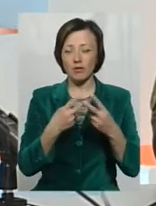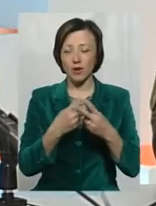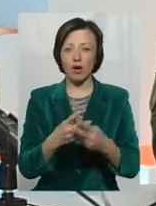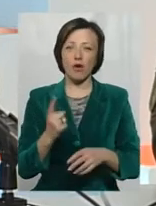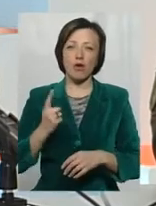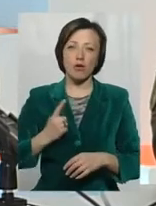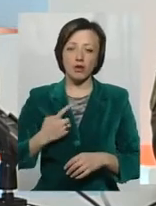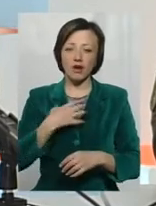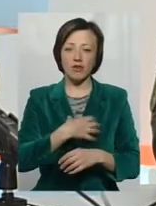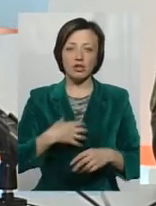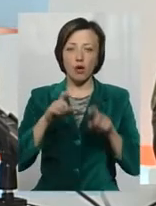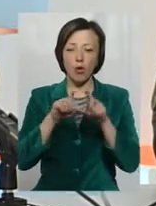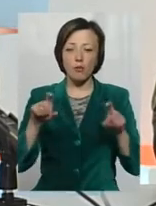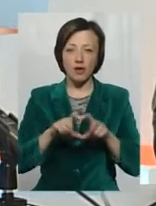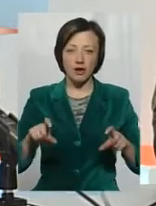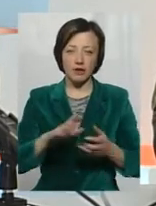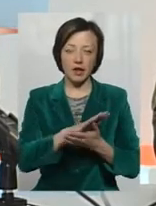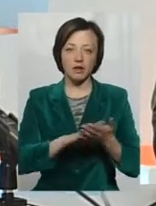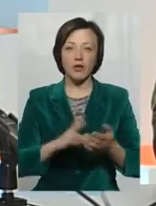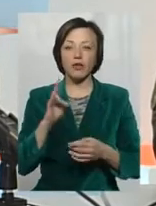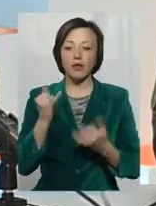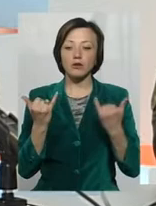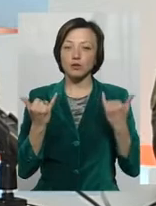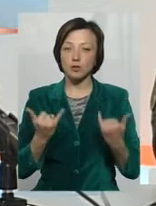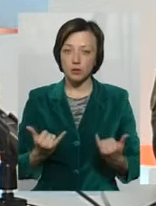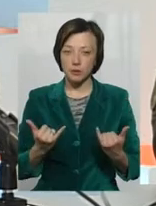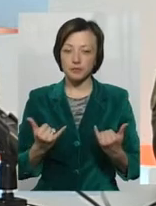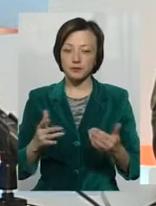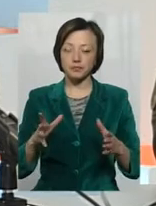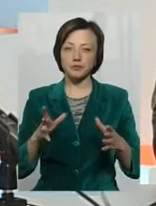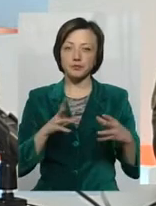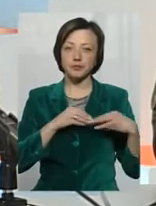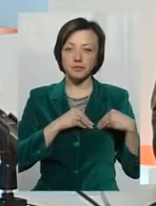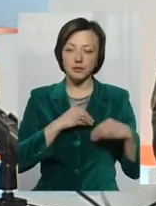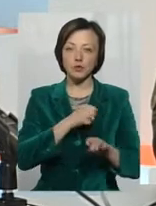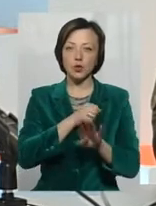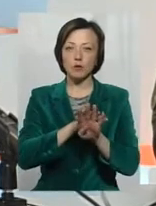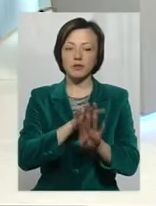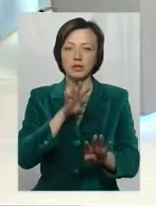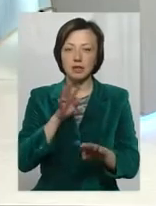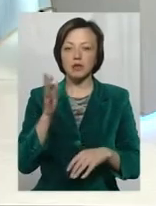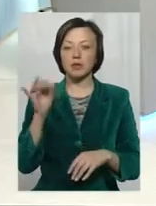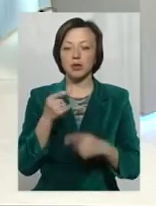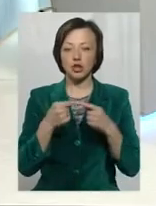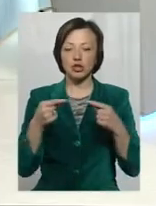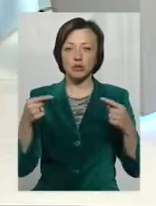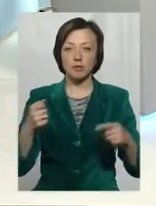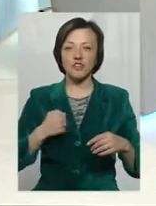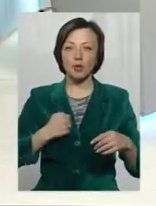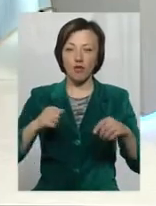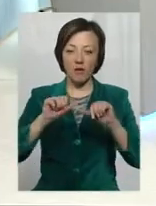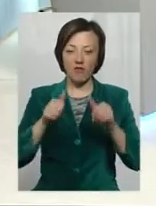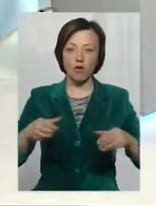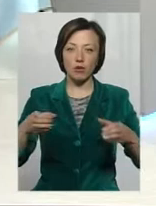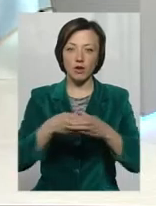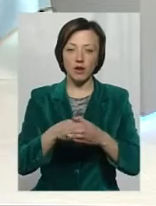важливих об'єктів і так далі, і тому подобне. І на сьогодні ж ми разом зі Збройними силами України та іншими військовими формуваннями виконуємо завдання